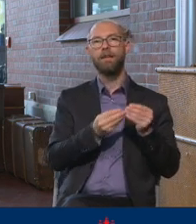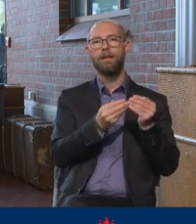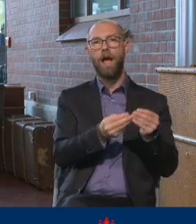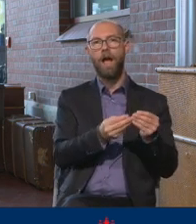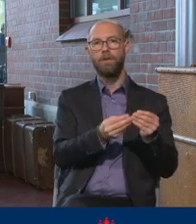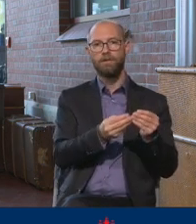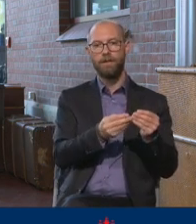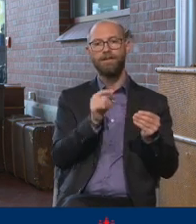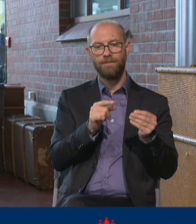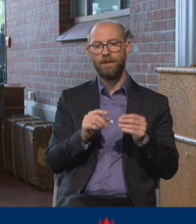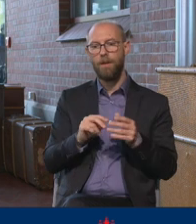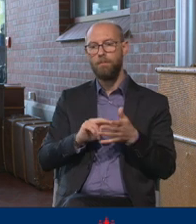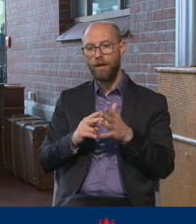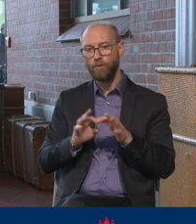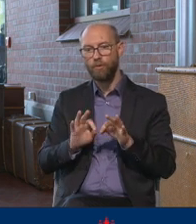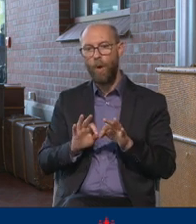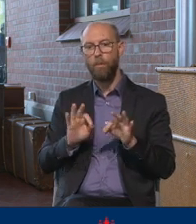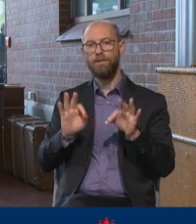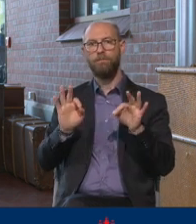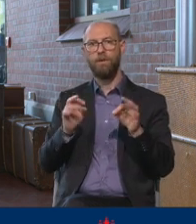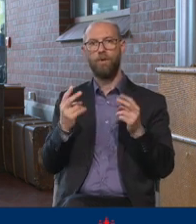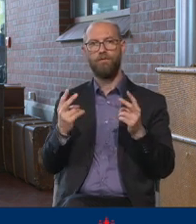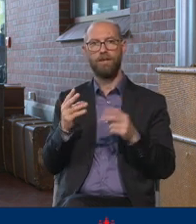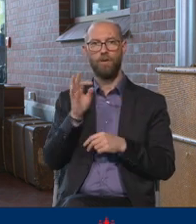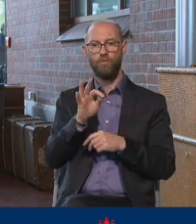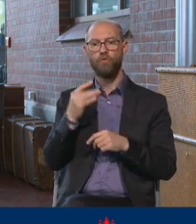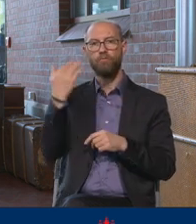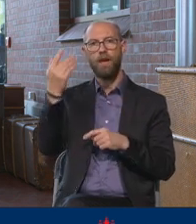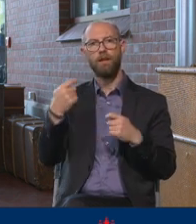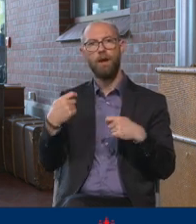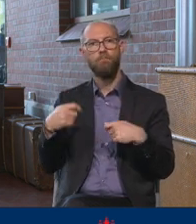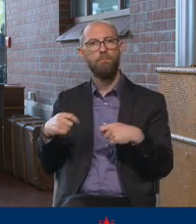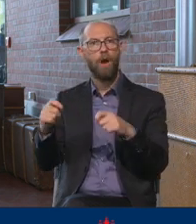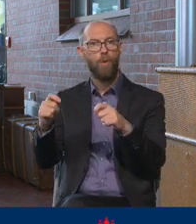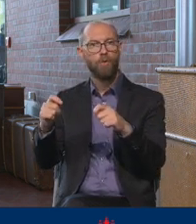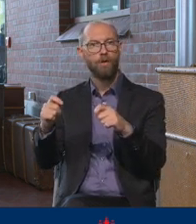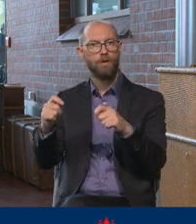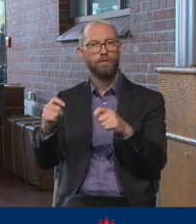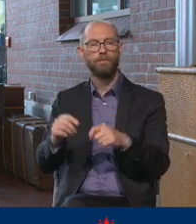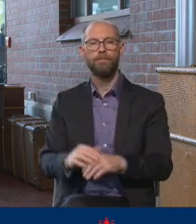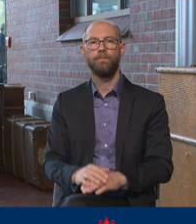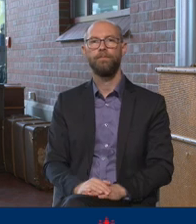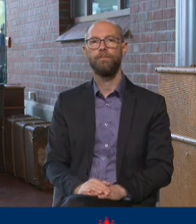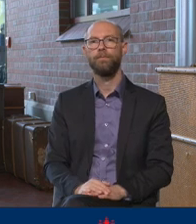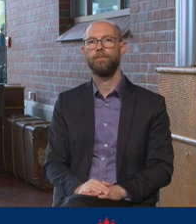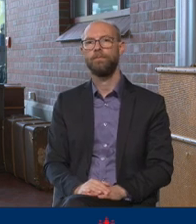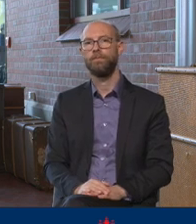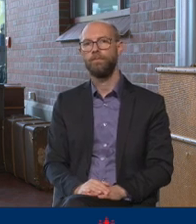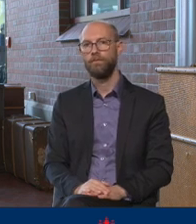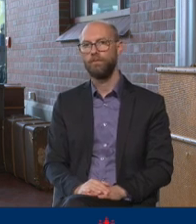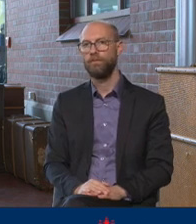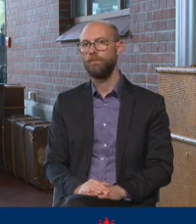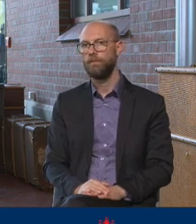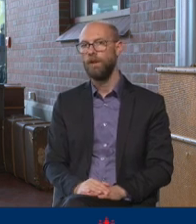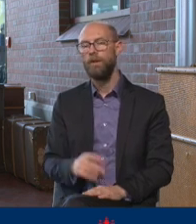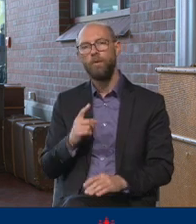dann tatsächlich für eine bebauung herangezogen werden und ich mach das nochmal deutlich es gibt auch eine